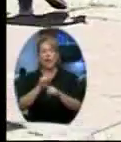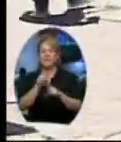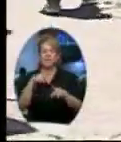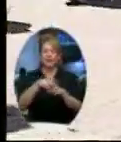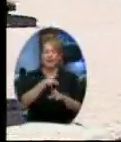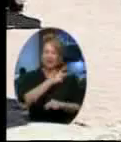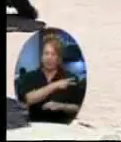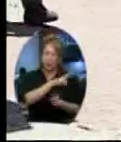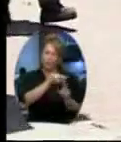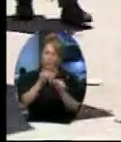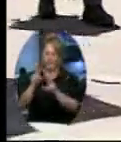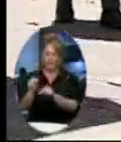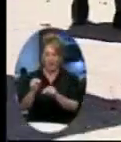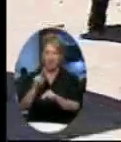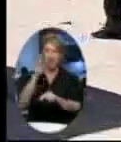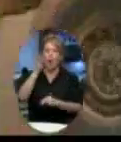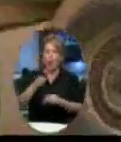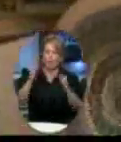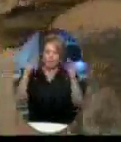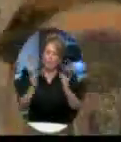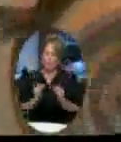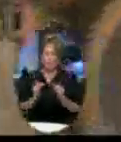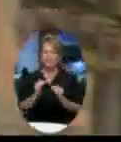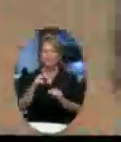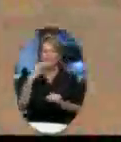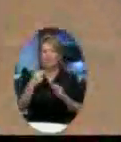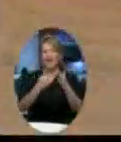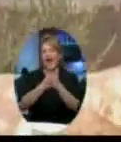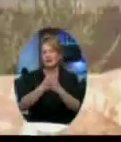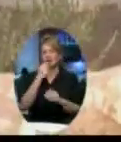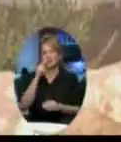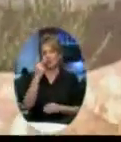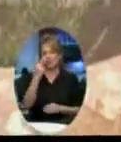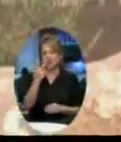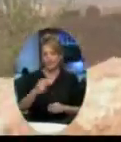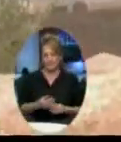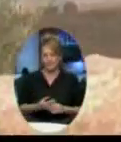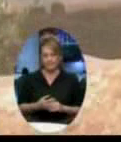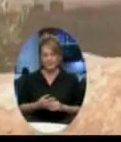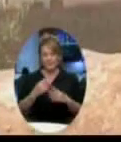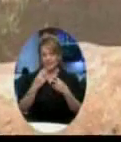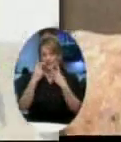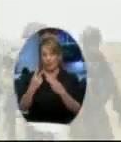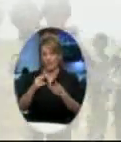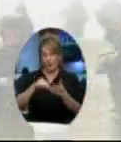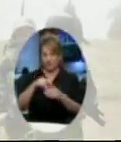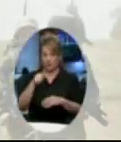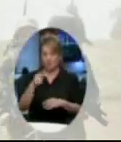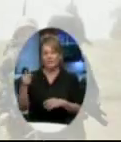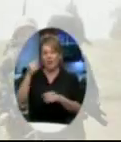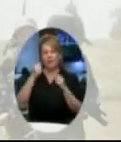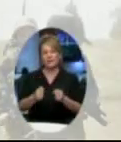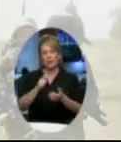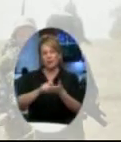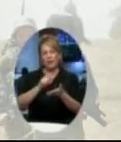לשוטר, והעונש יוקטן משמעותית ויעמוד על עד 3 שנות מאסר. בתגובה לאישור כתב שר הביטחון בדף